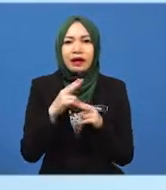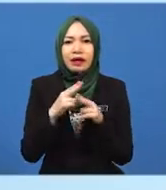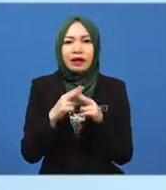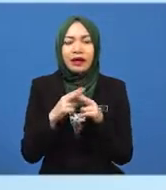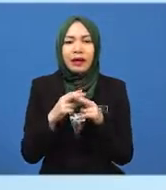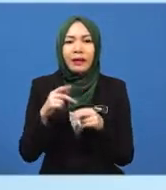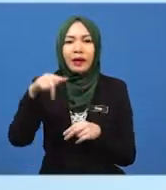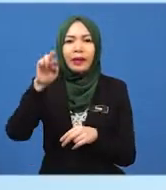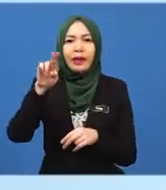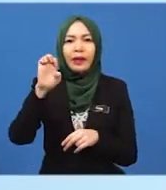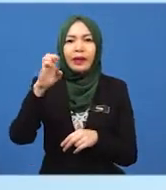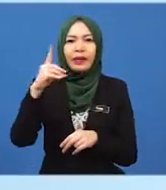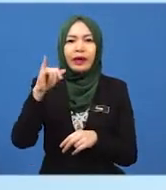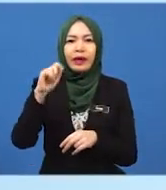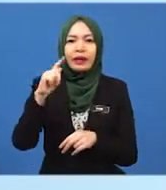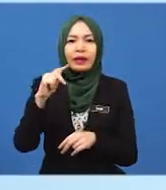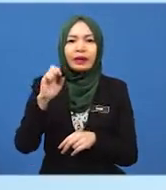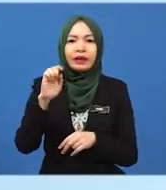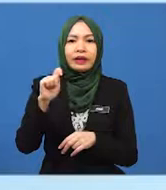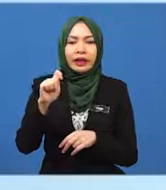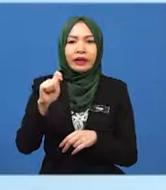predikat. Oleh itu,